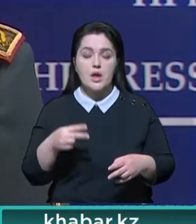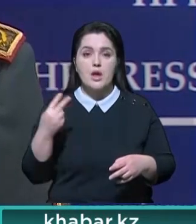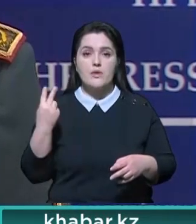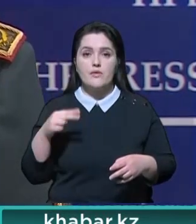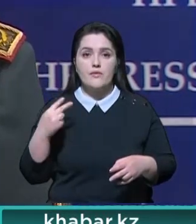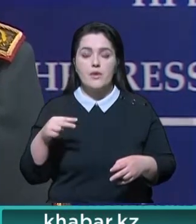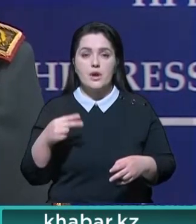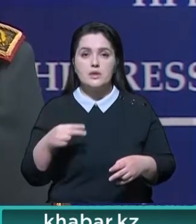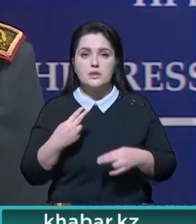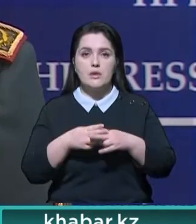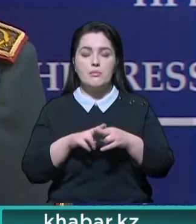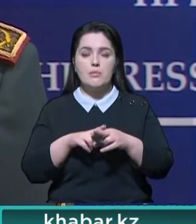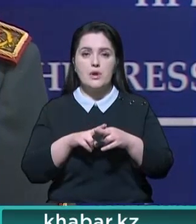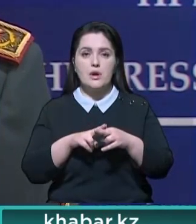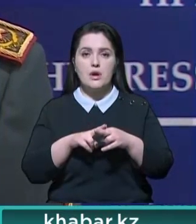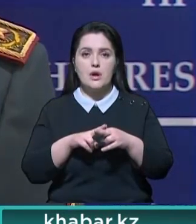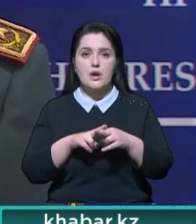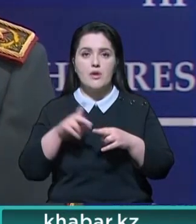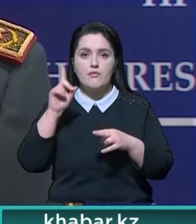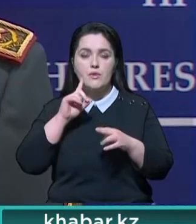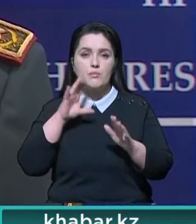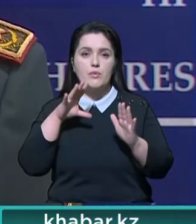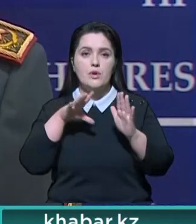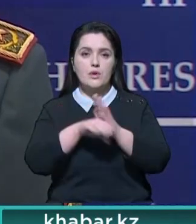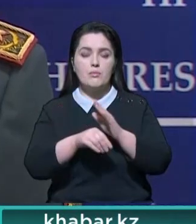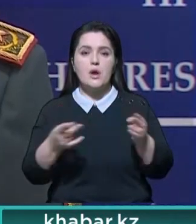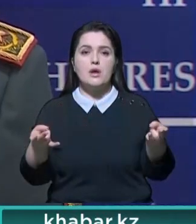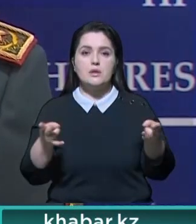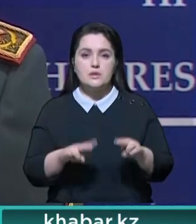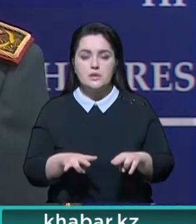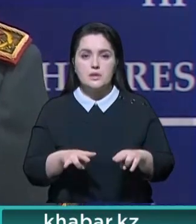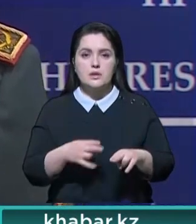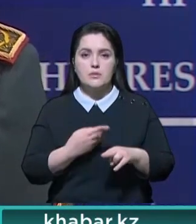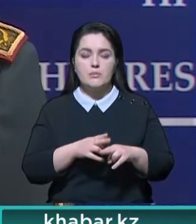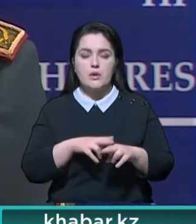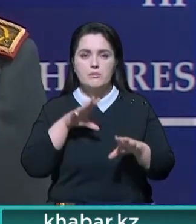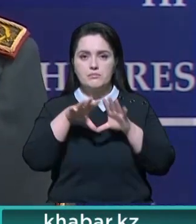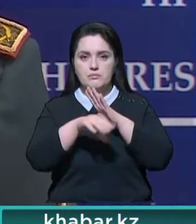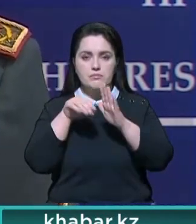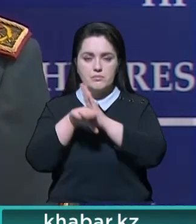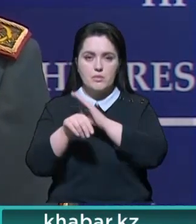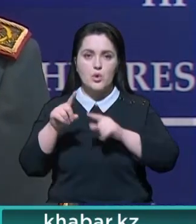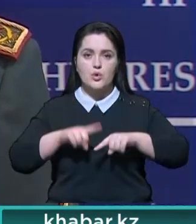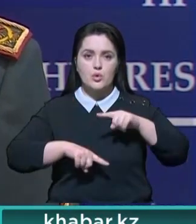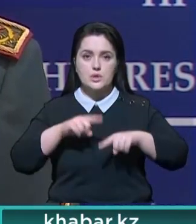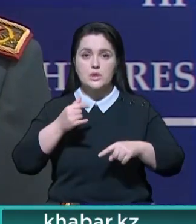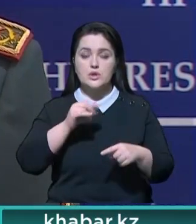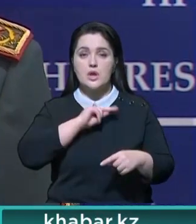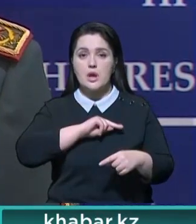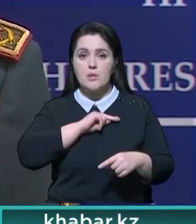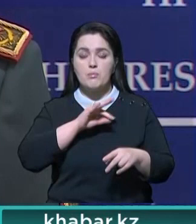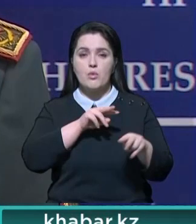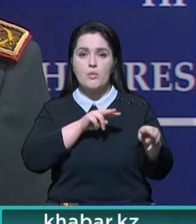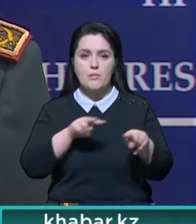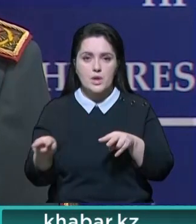небольшим разместились в пункт временной эвакуации, остальные разъехались по родственникам. Работы сейчас по